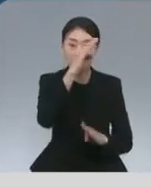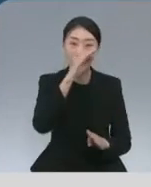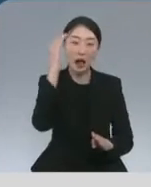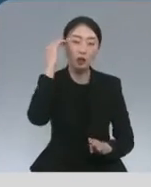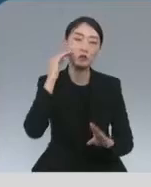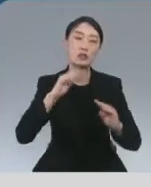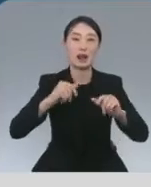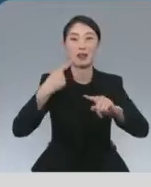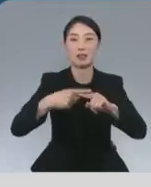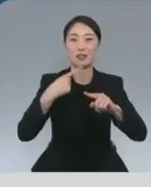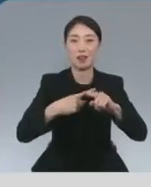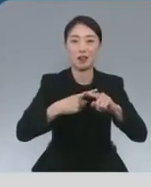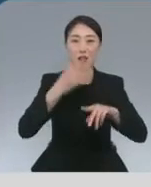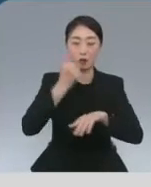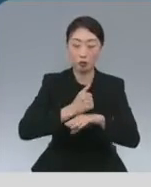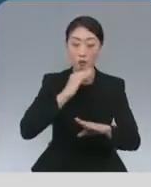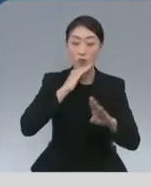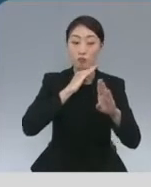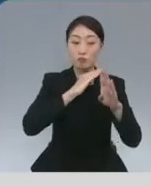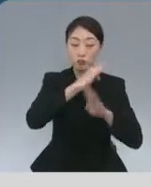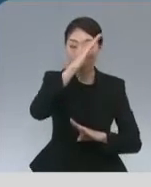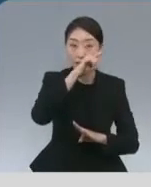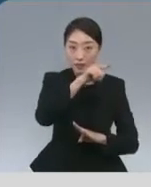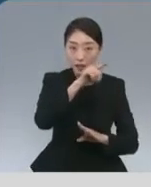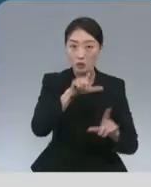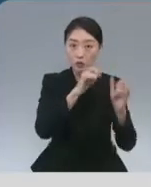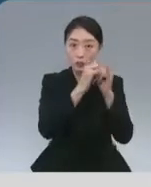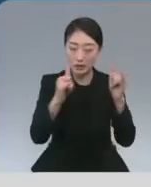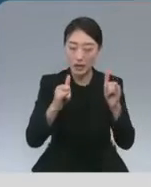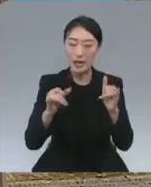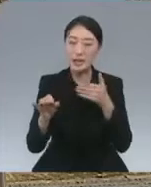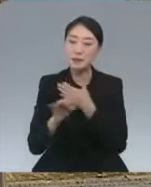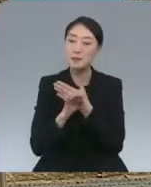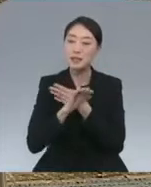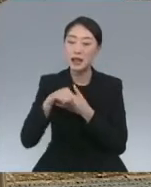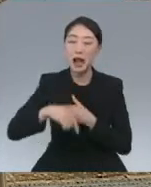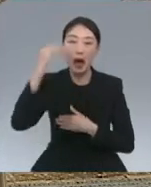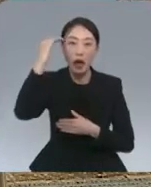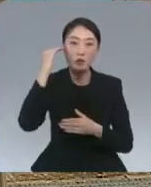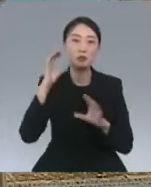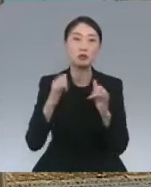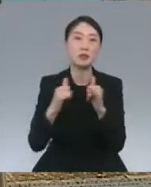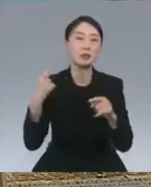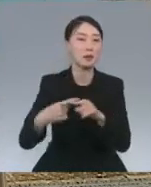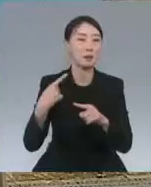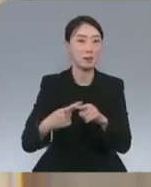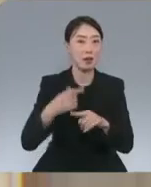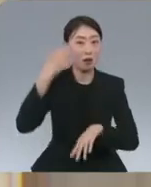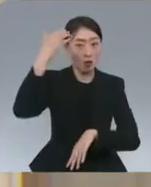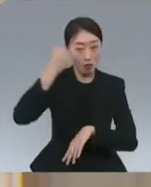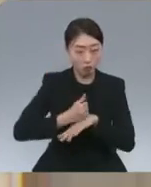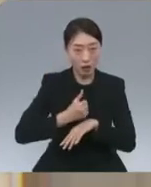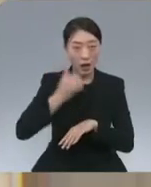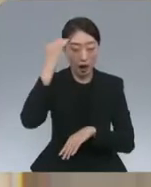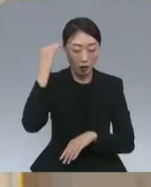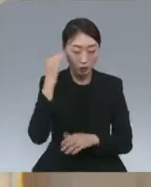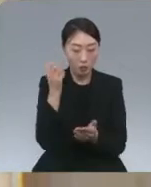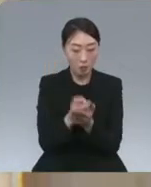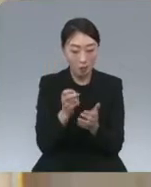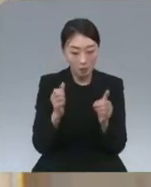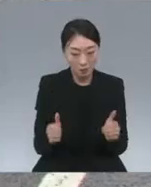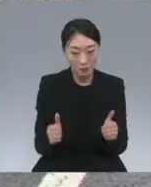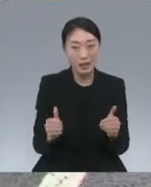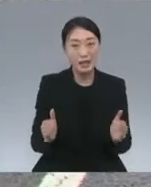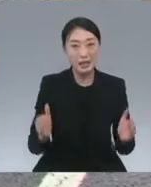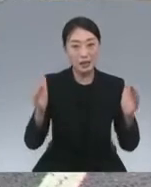expulser selon les explications de l'administration moon ces décisions ont été prises pour bloquer la possibilité que ses concitoyens soit exposé